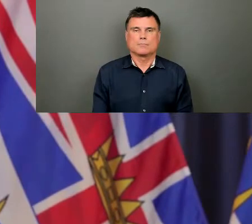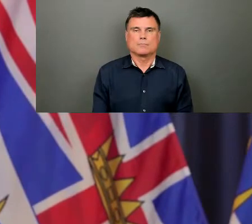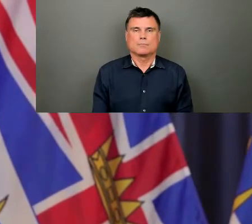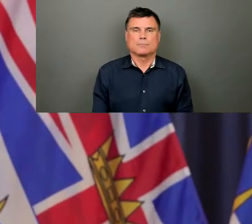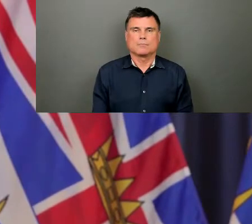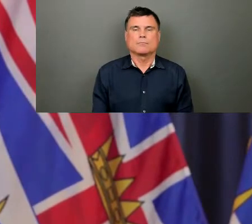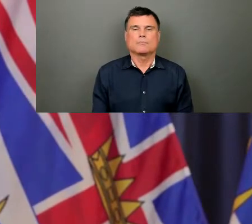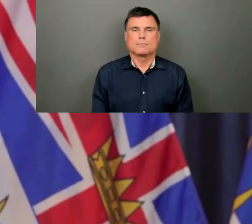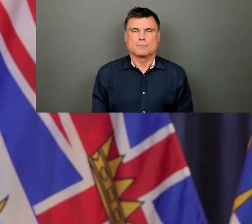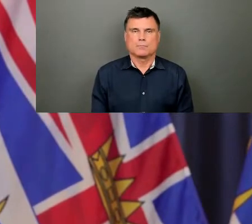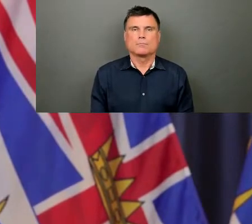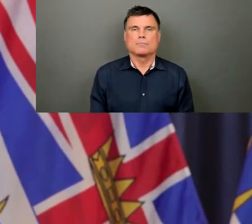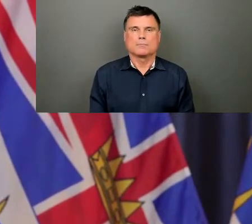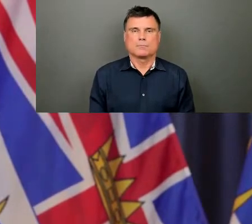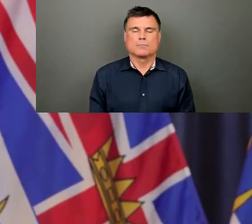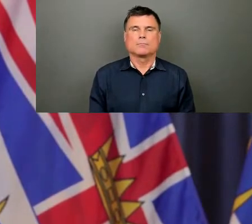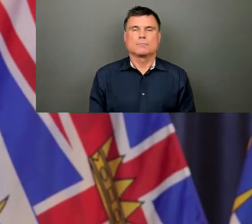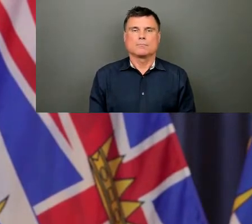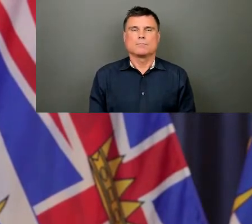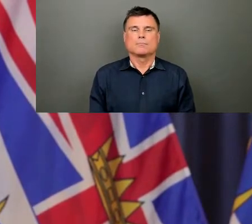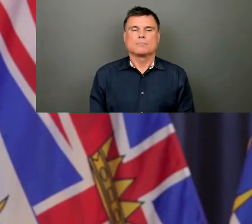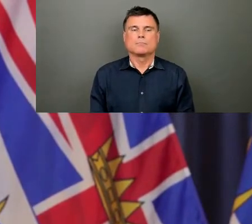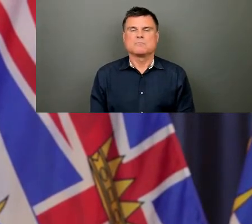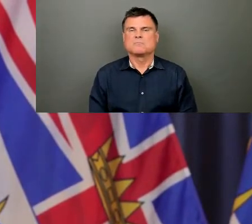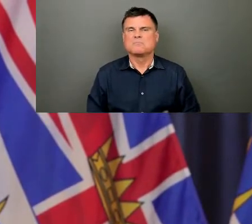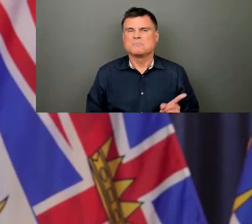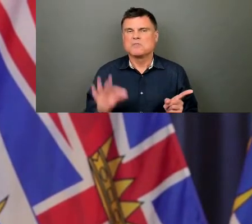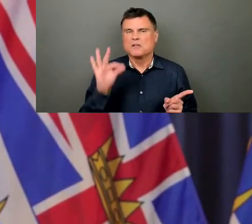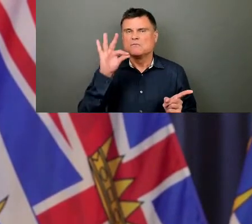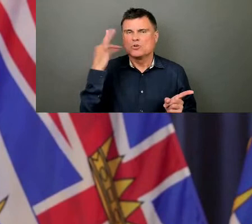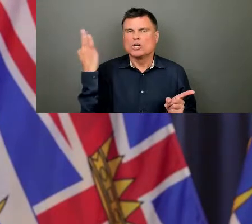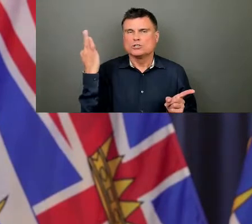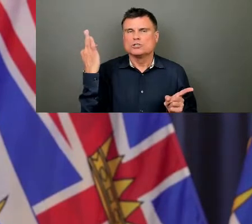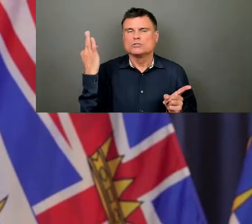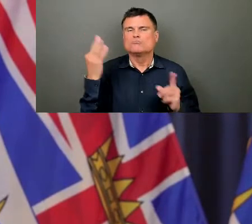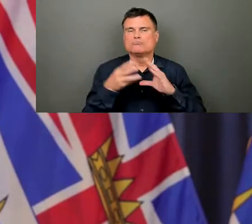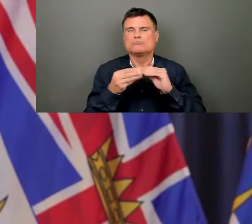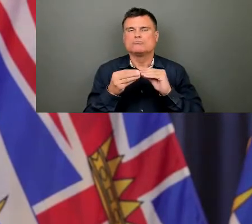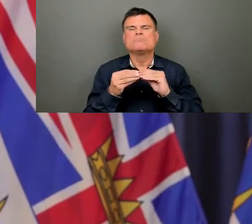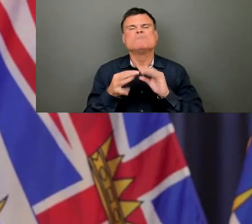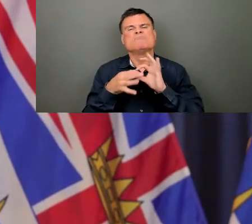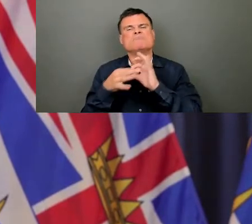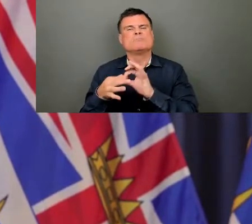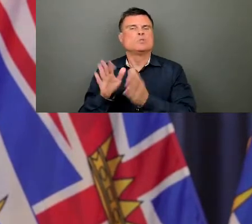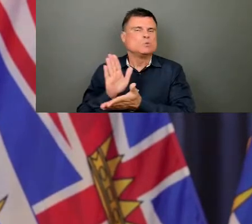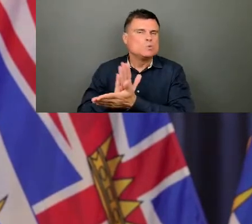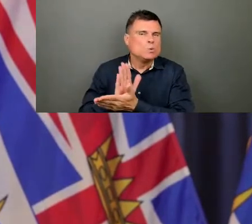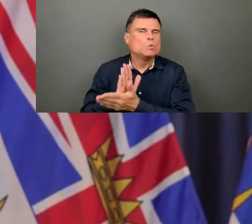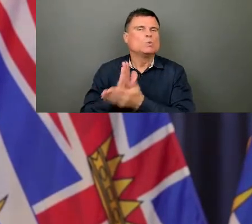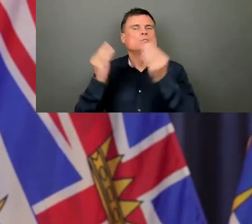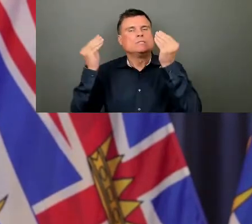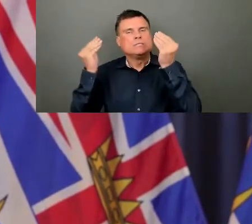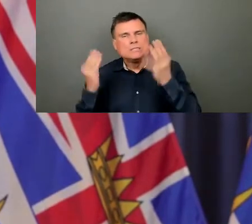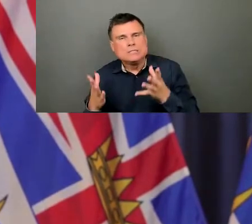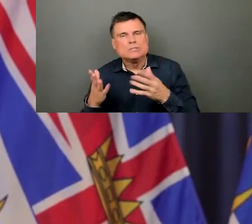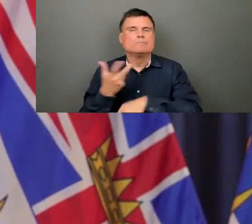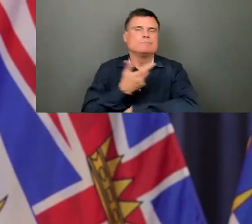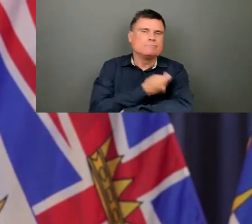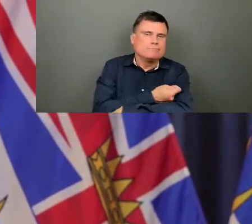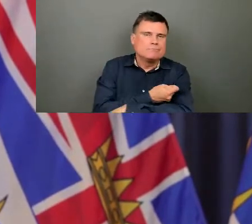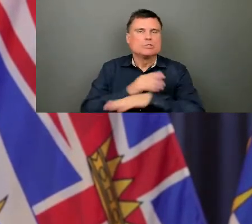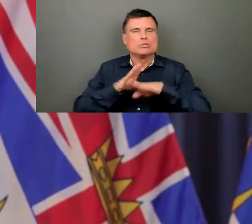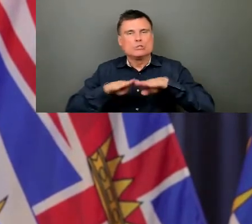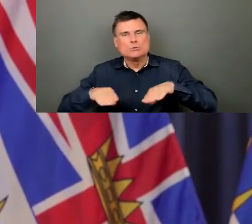surtout pour offrir la vaccination à tout le monde, que ce soit des